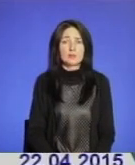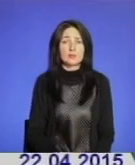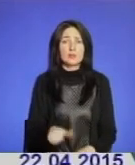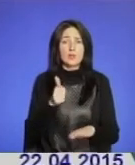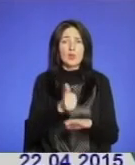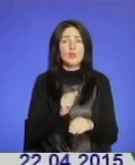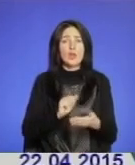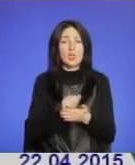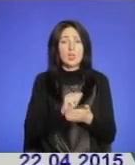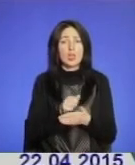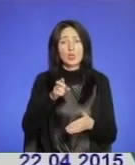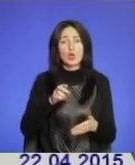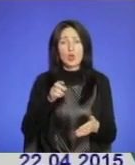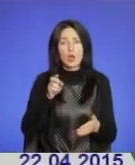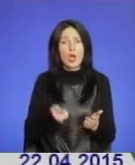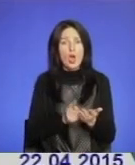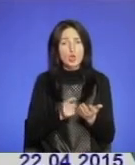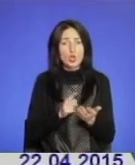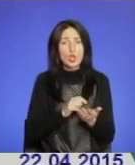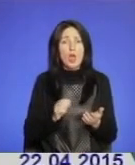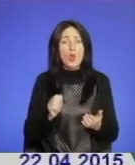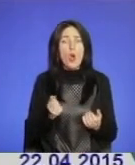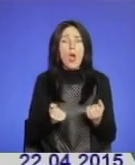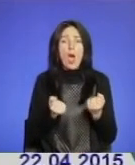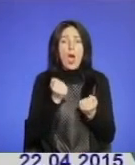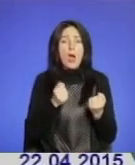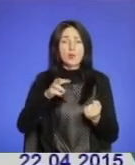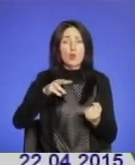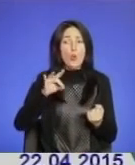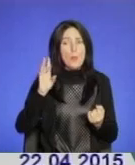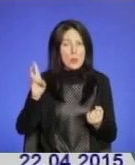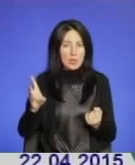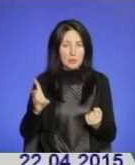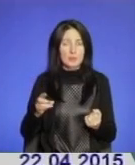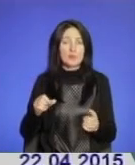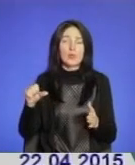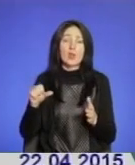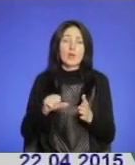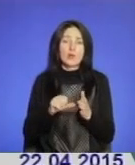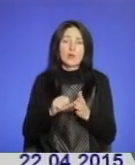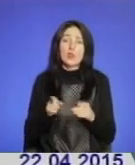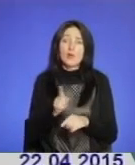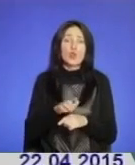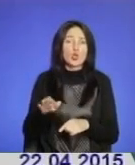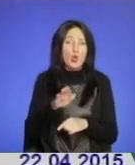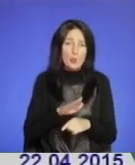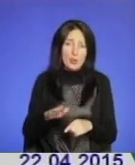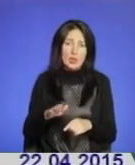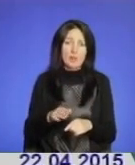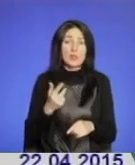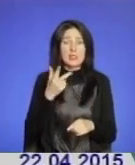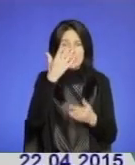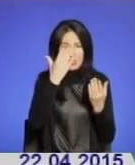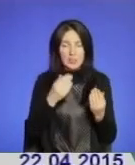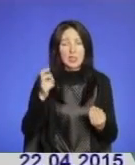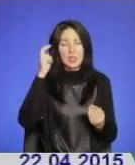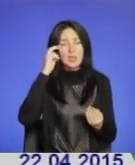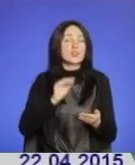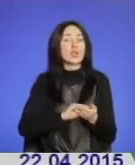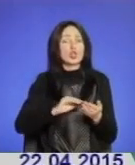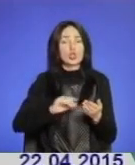Головний редактор журналу «Автомір» Віталій Новак відвідав Тернопілля екстремальним автотуром. За три дні київський журналіст побачив